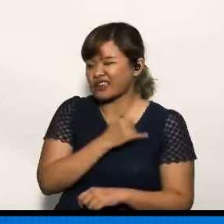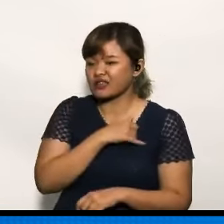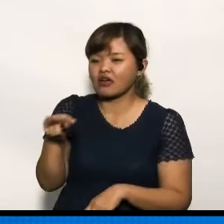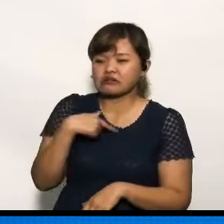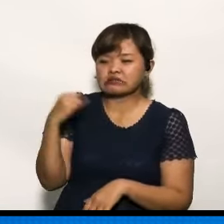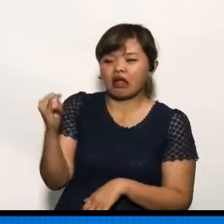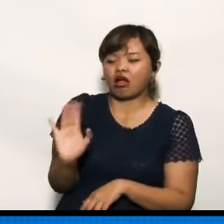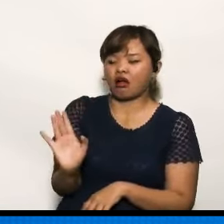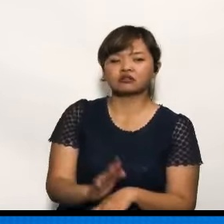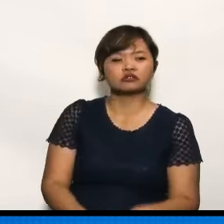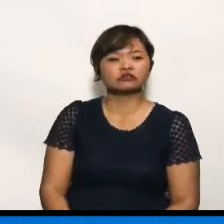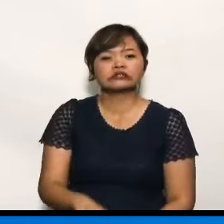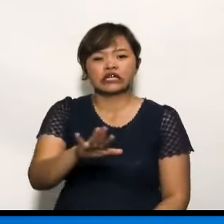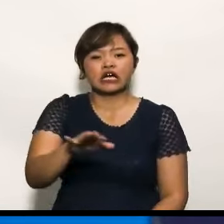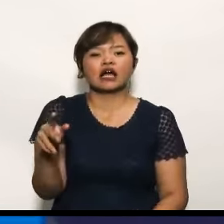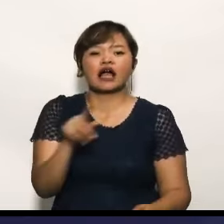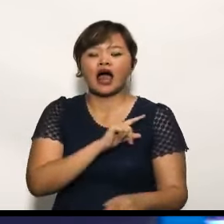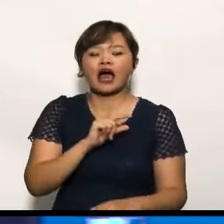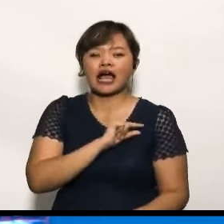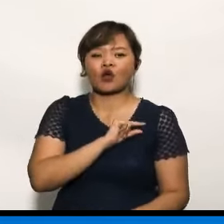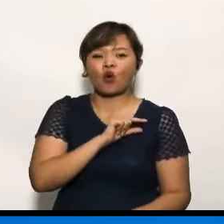Gak salah. Tau gak anak buahnya jawabnya apa?